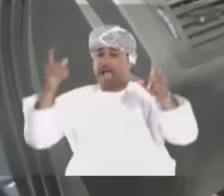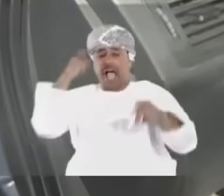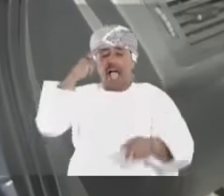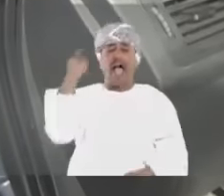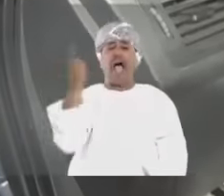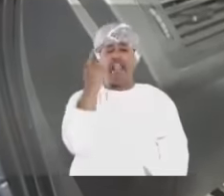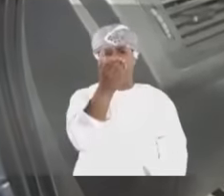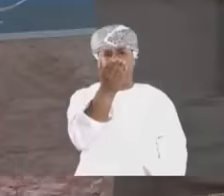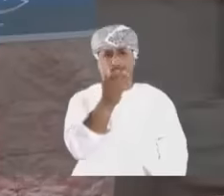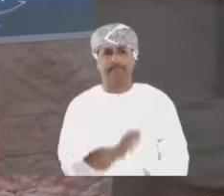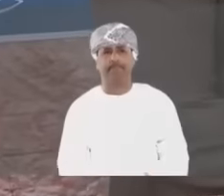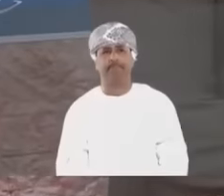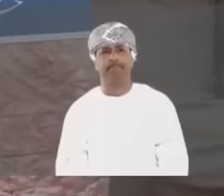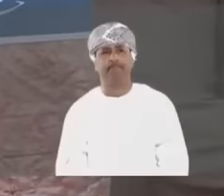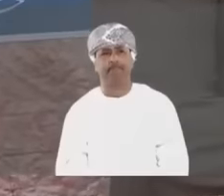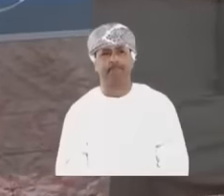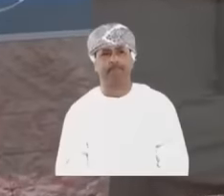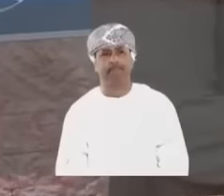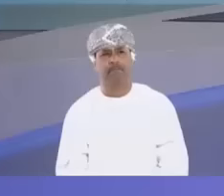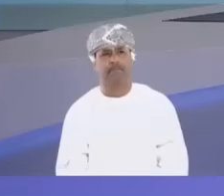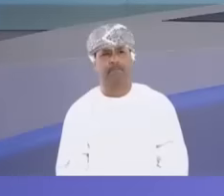العالمية.